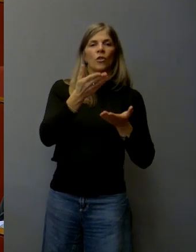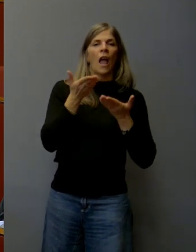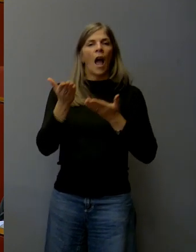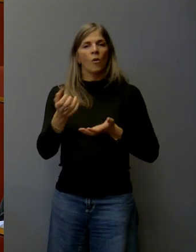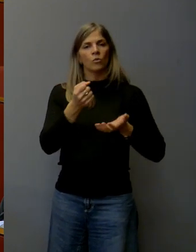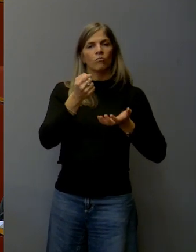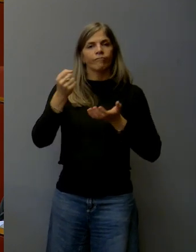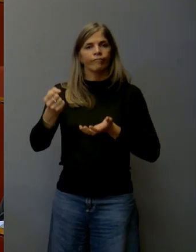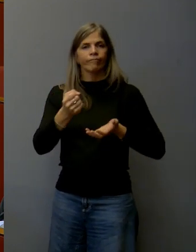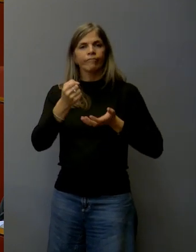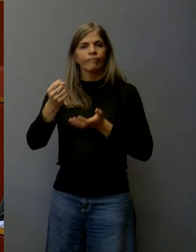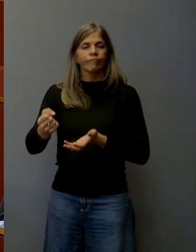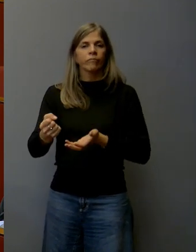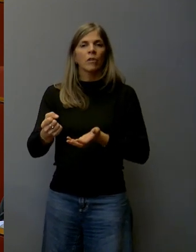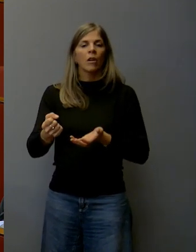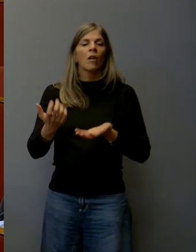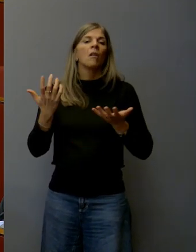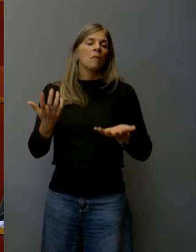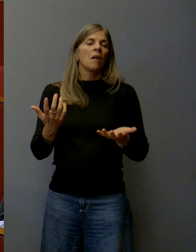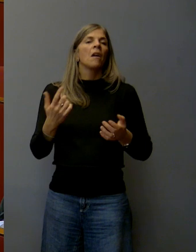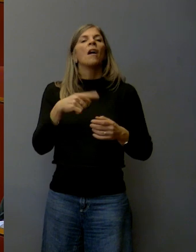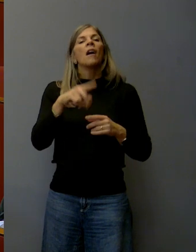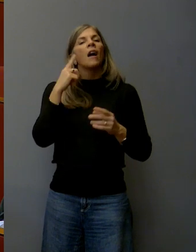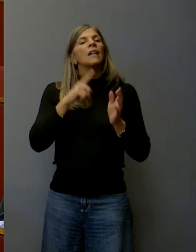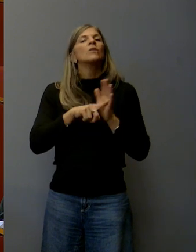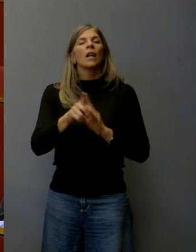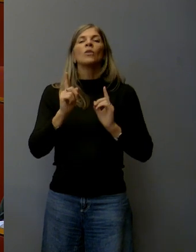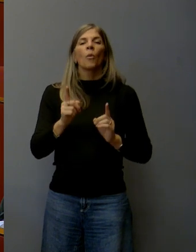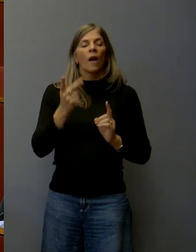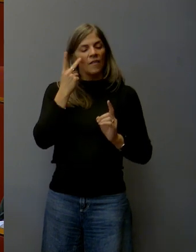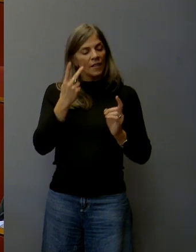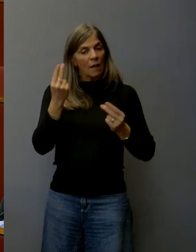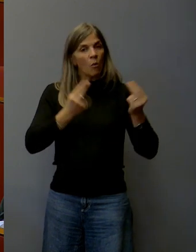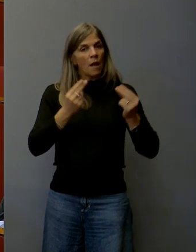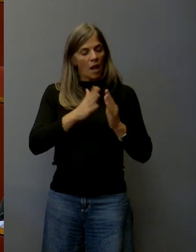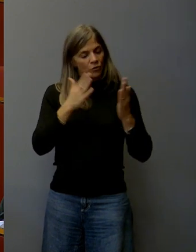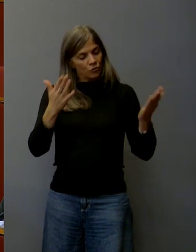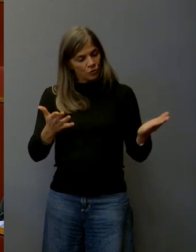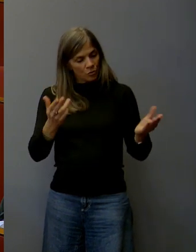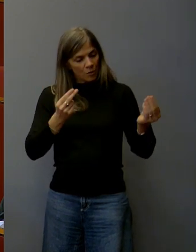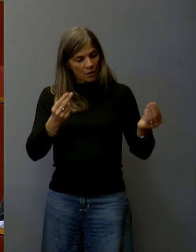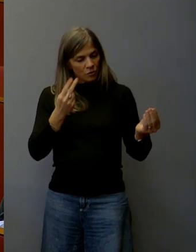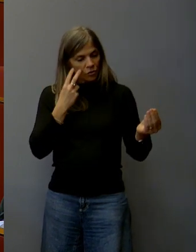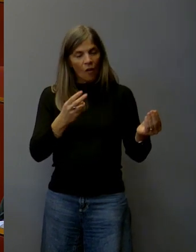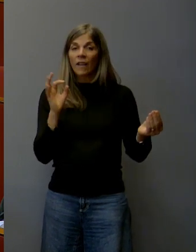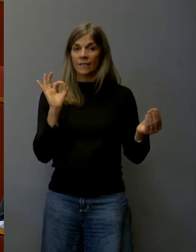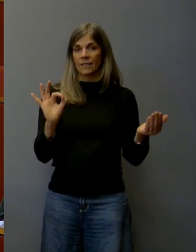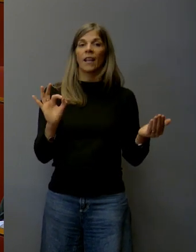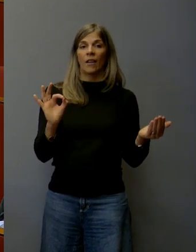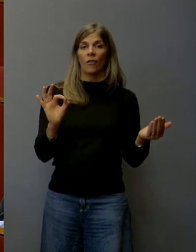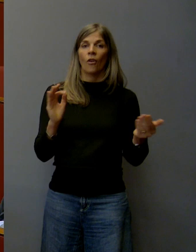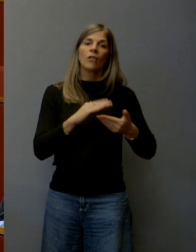è la cosa più banale da fare è andare a guardare il bilancio nel bilancio cosa troviamo troviamo zero zero per l'attività